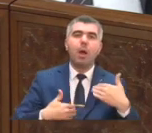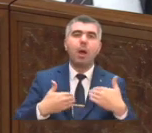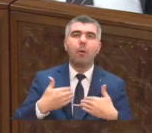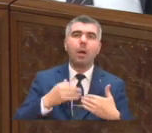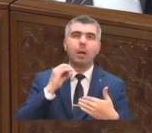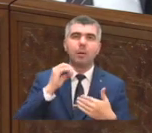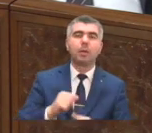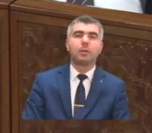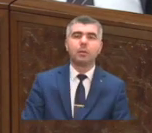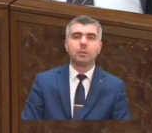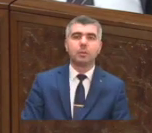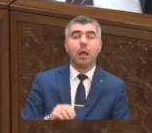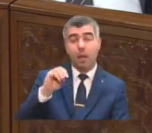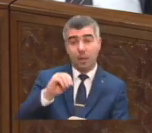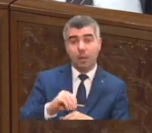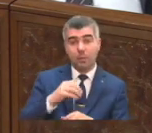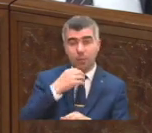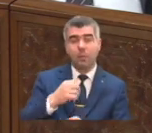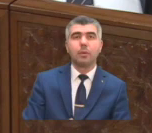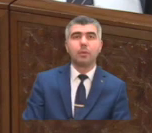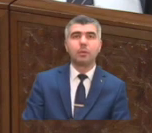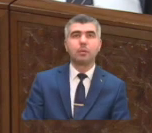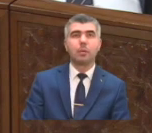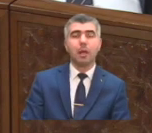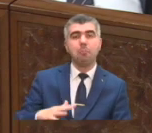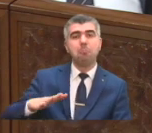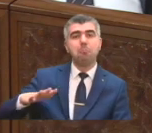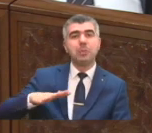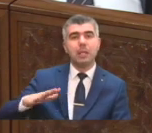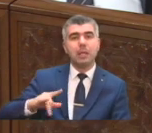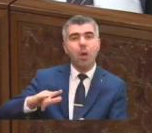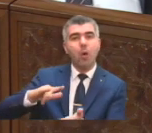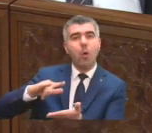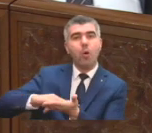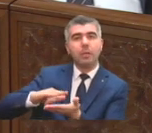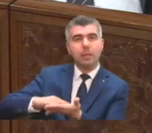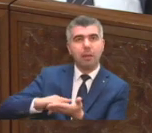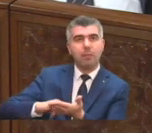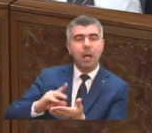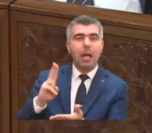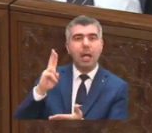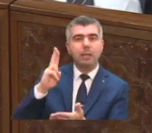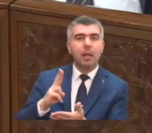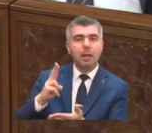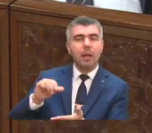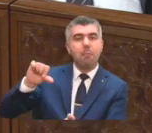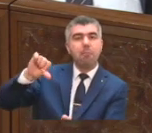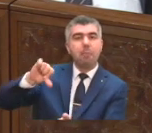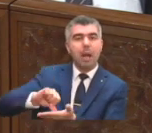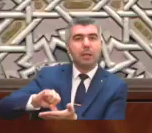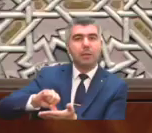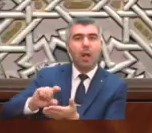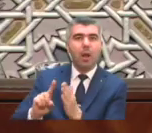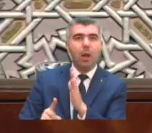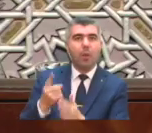إعاقة. ونبغي نبشركم بأن مدينة الحسيمة غادي يكون فيها الإطلاق ديال أول مركز من هذا النوع، وشكرا